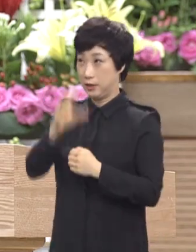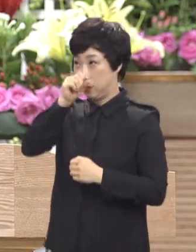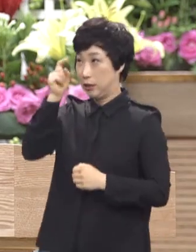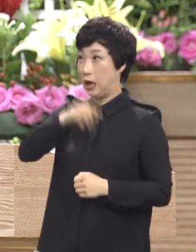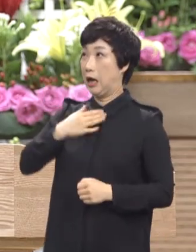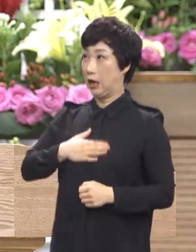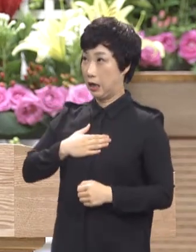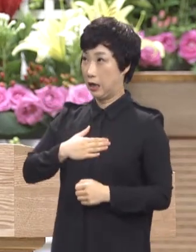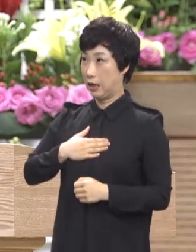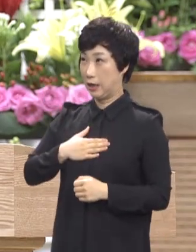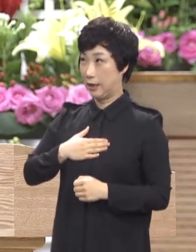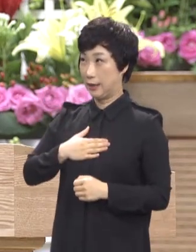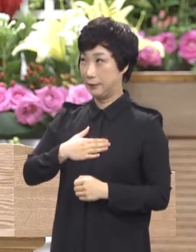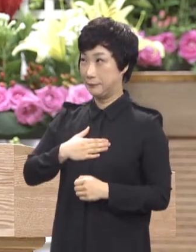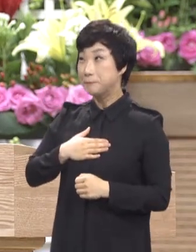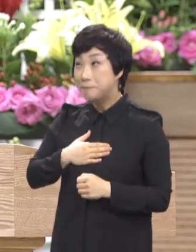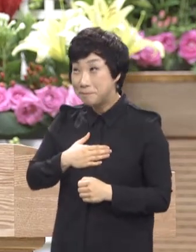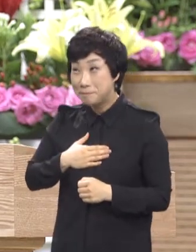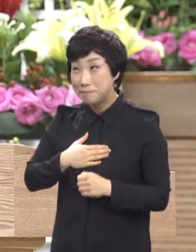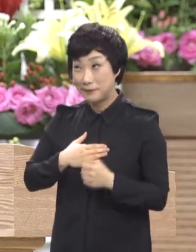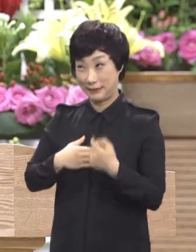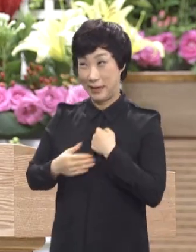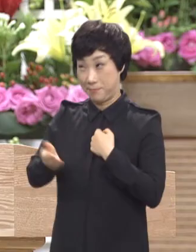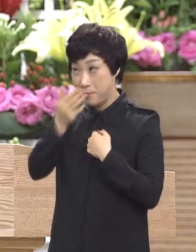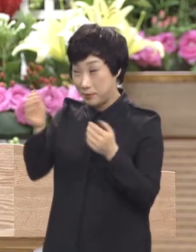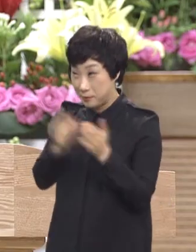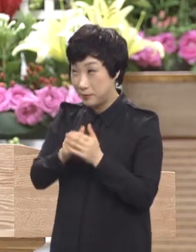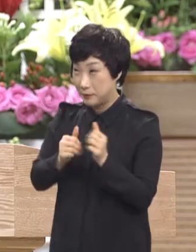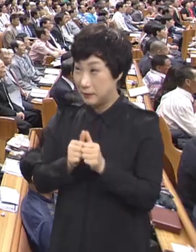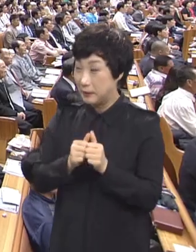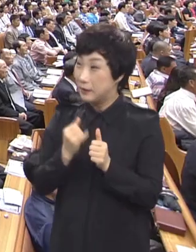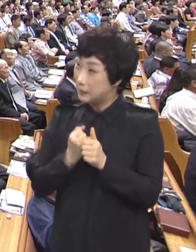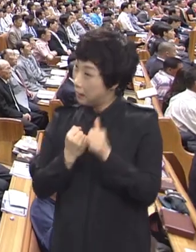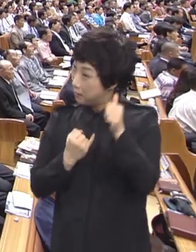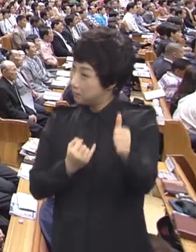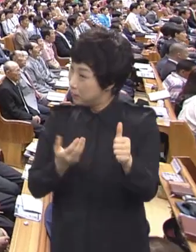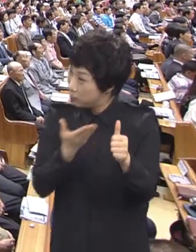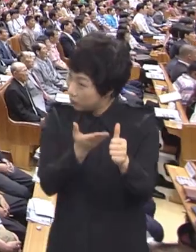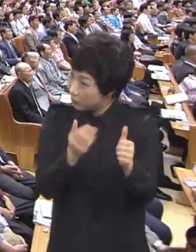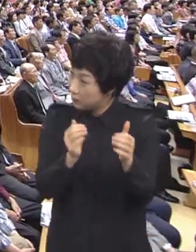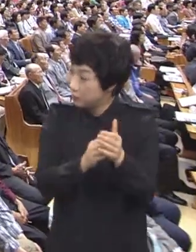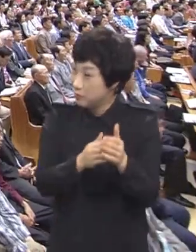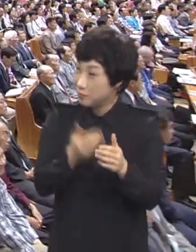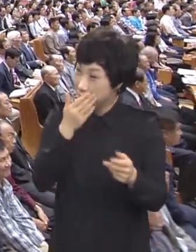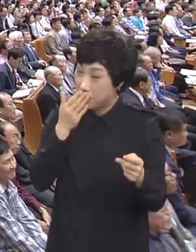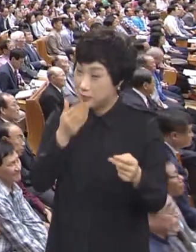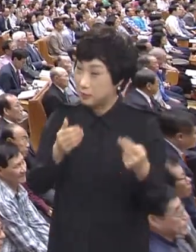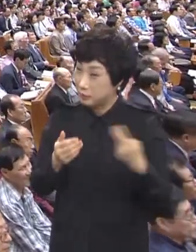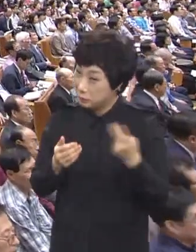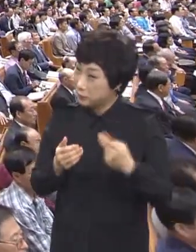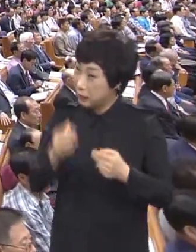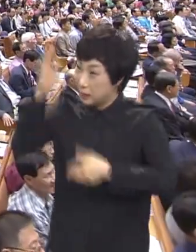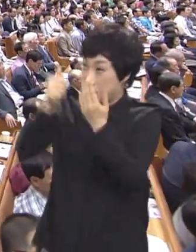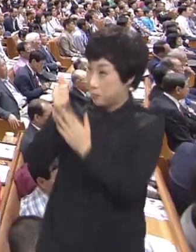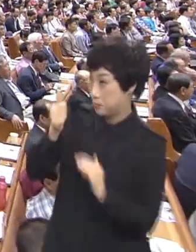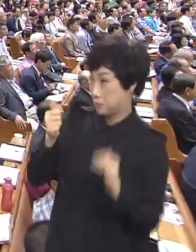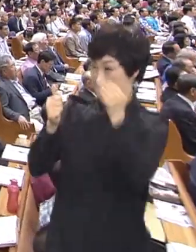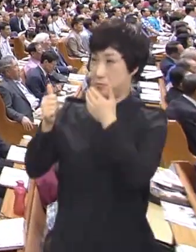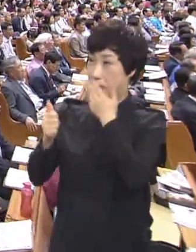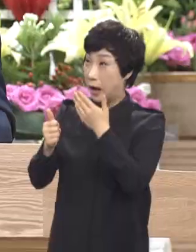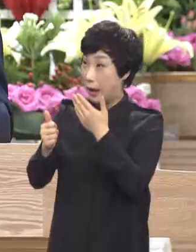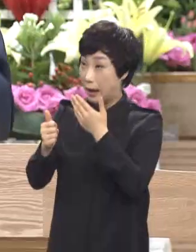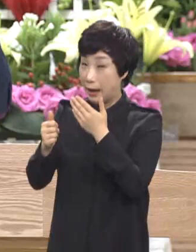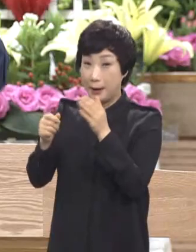선악을 알게 되면 나도 먹고 내 남편도 주면 둘이 하나님이 되었다 믿어지는